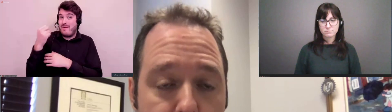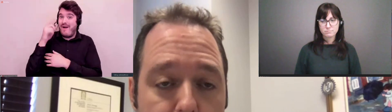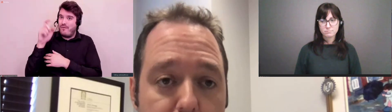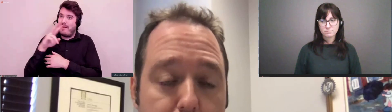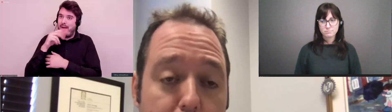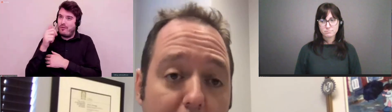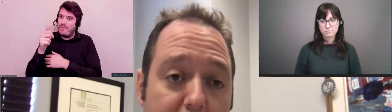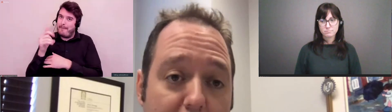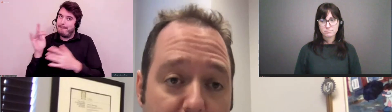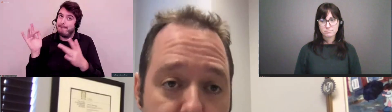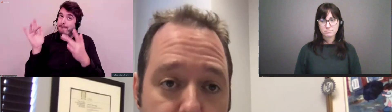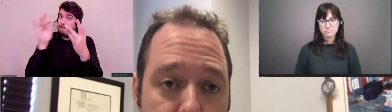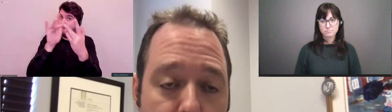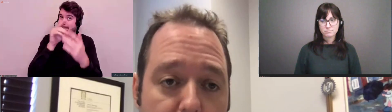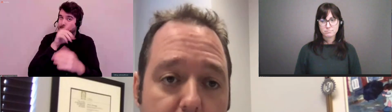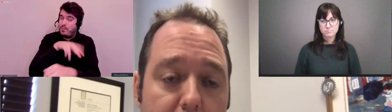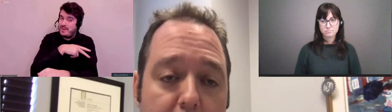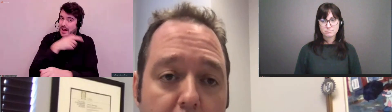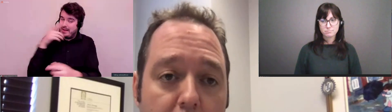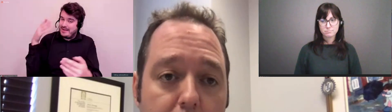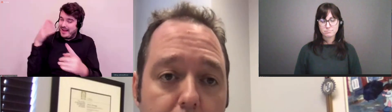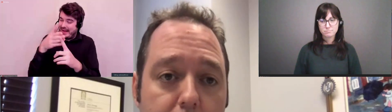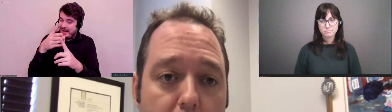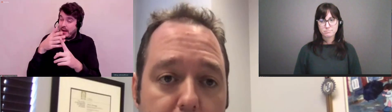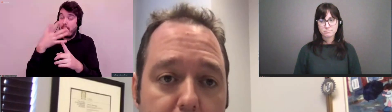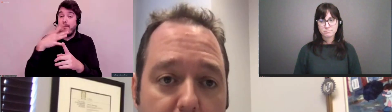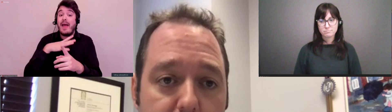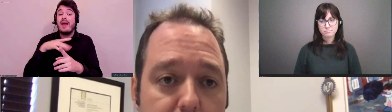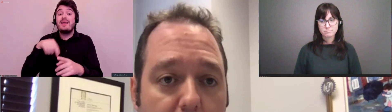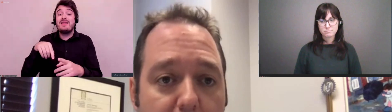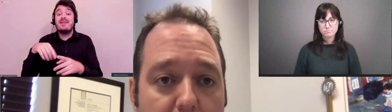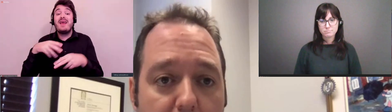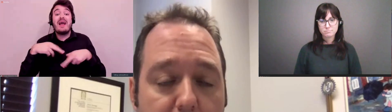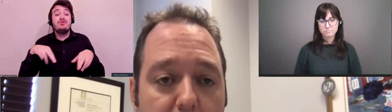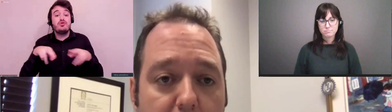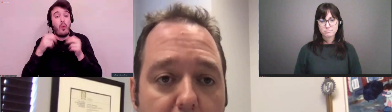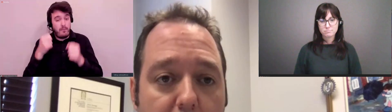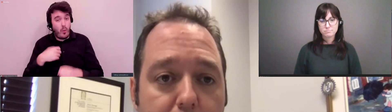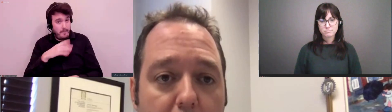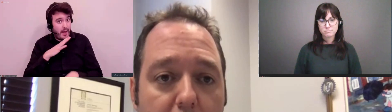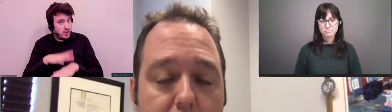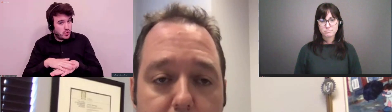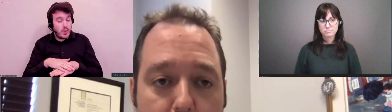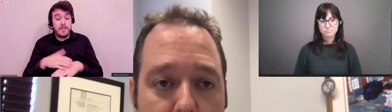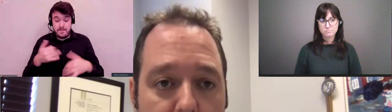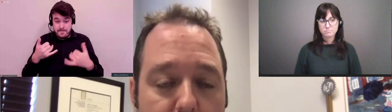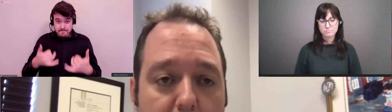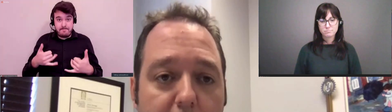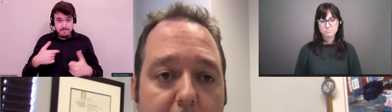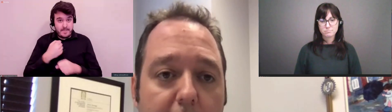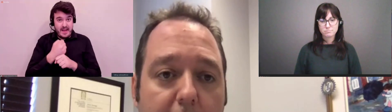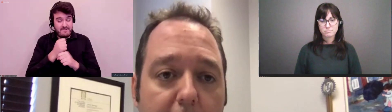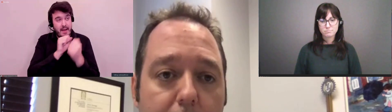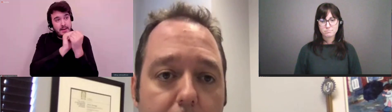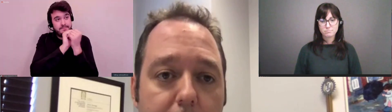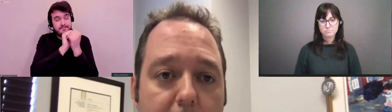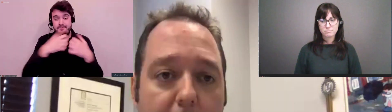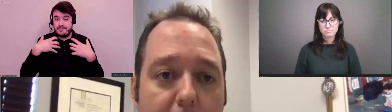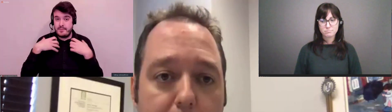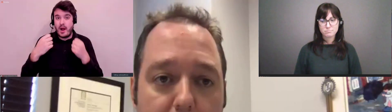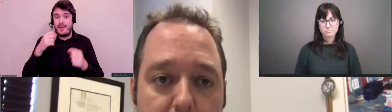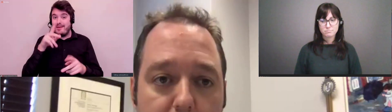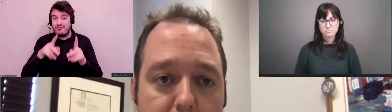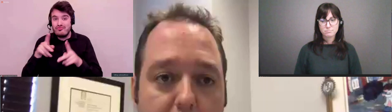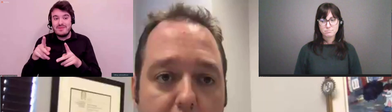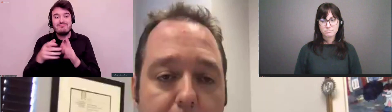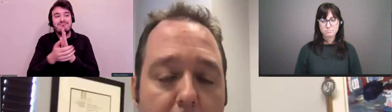situation. Mais je peux parler de la région. Nous sommes en train de travailler avec la santé publique, avec nos